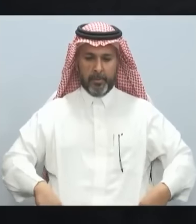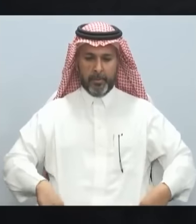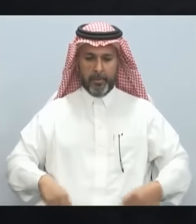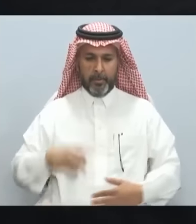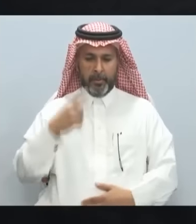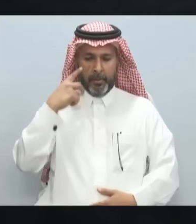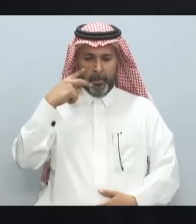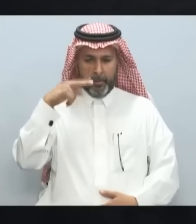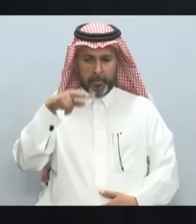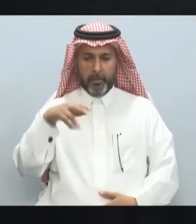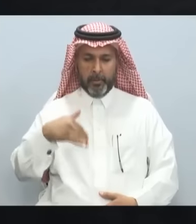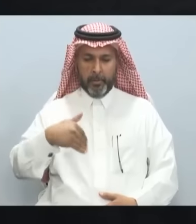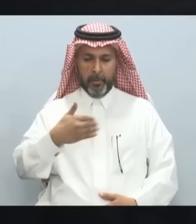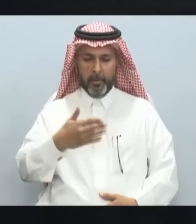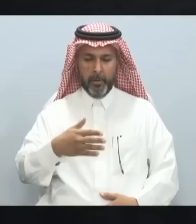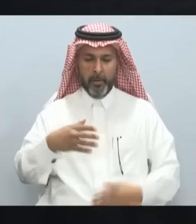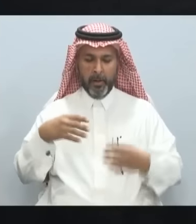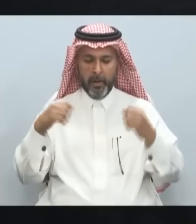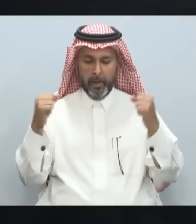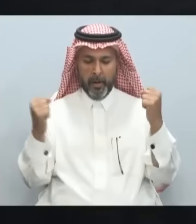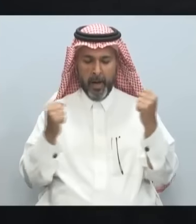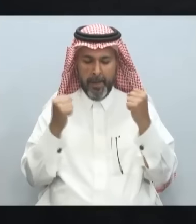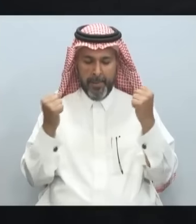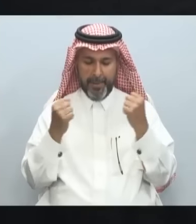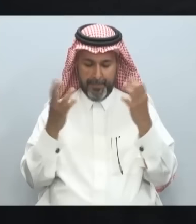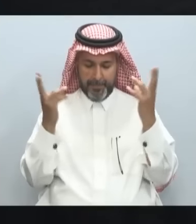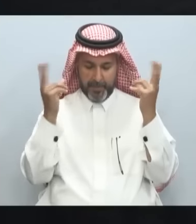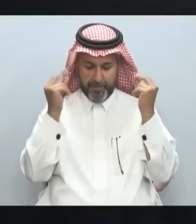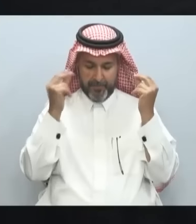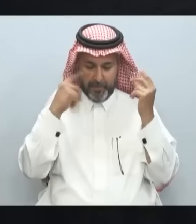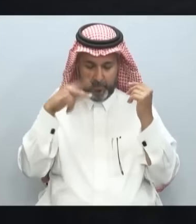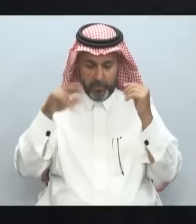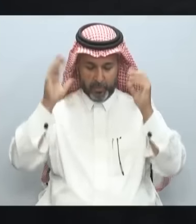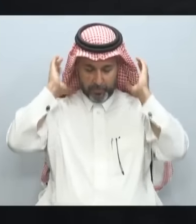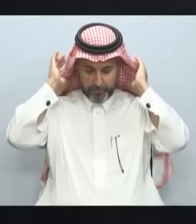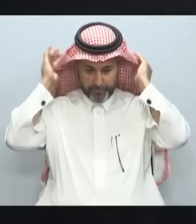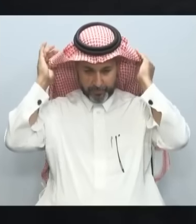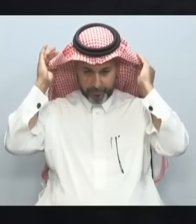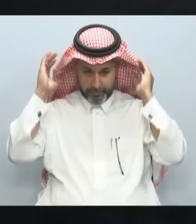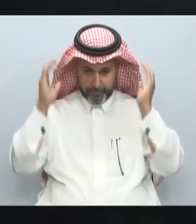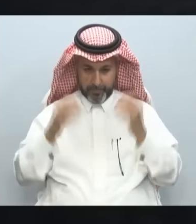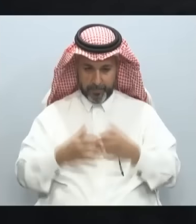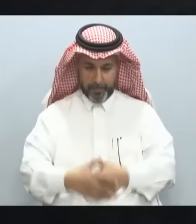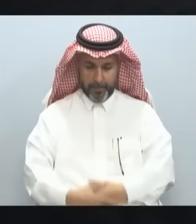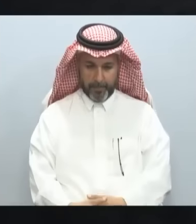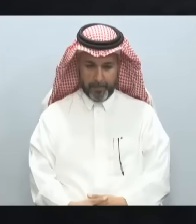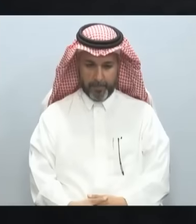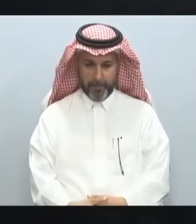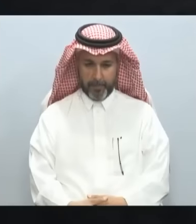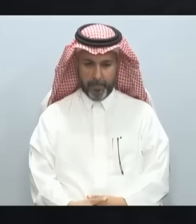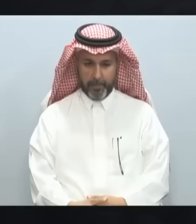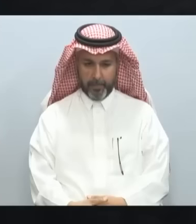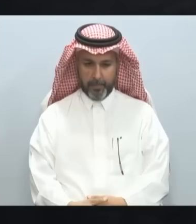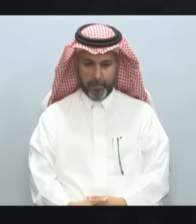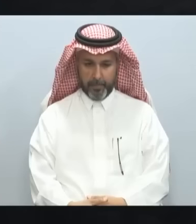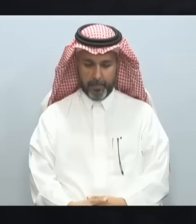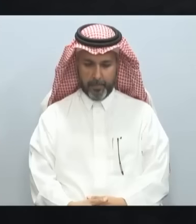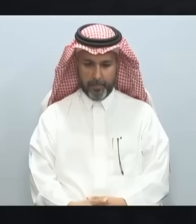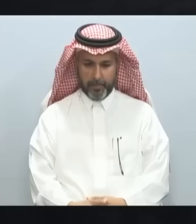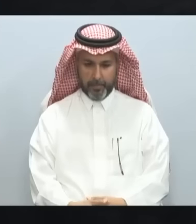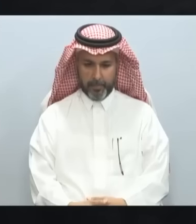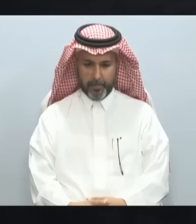هذا السؤال الموجود في الاستعداد ولكي نحصل على جميع الطرائق